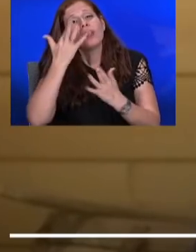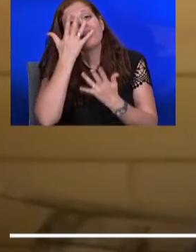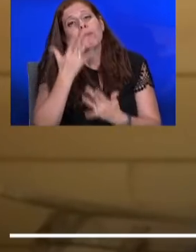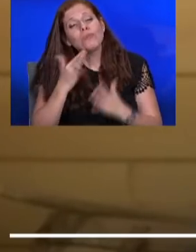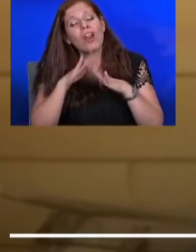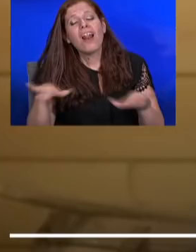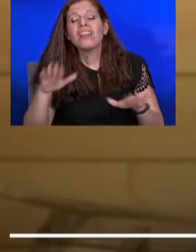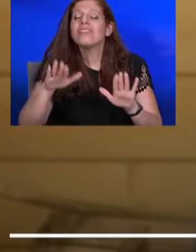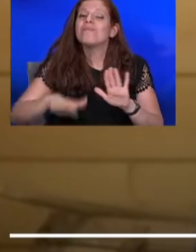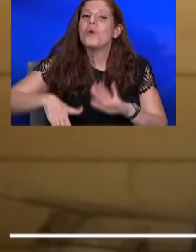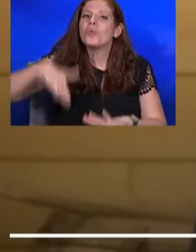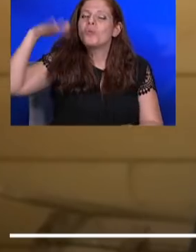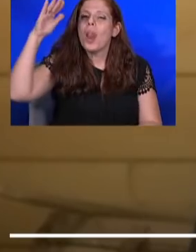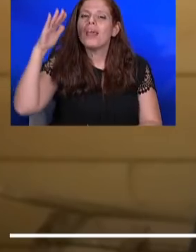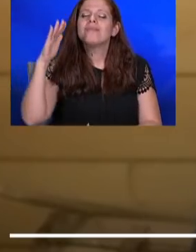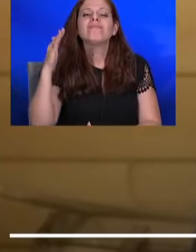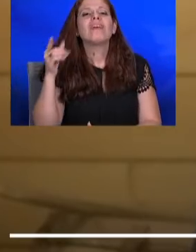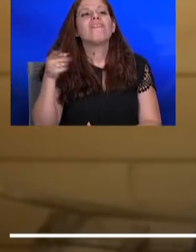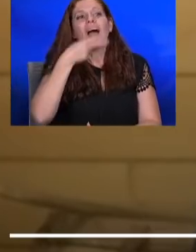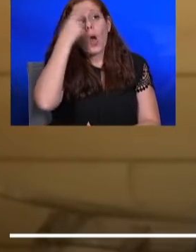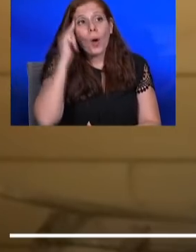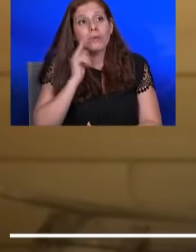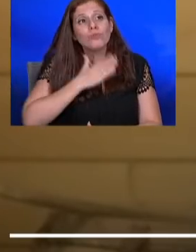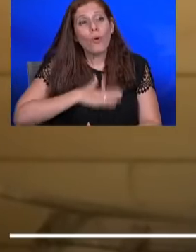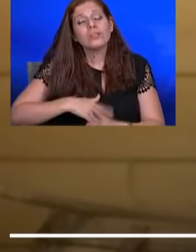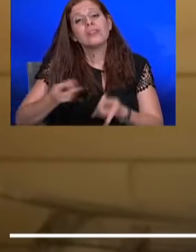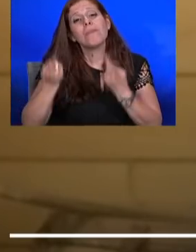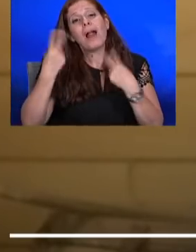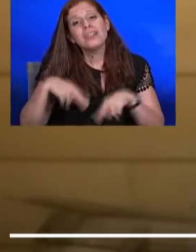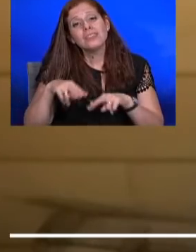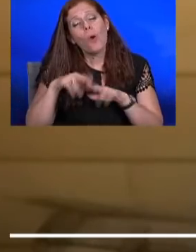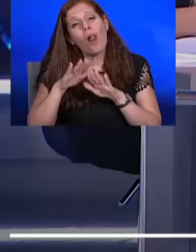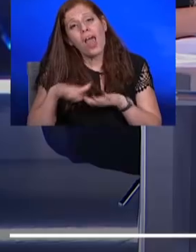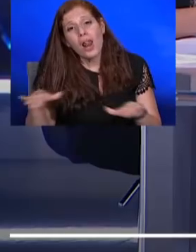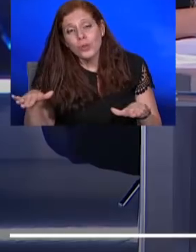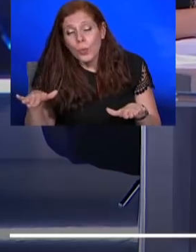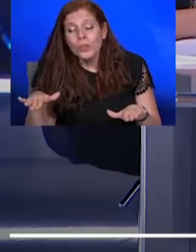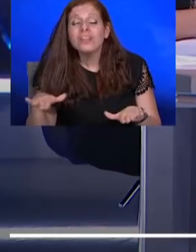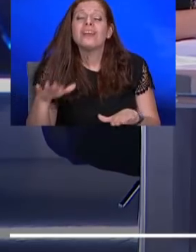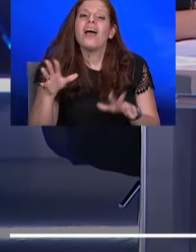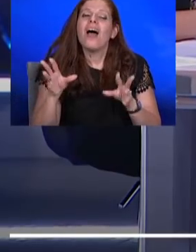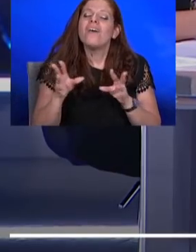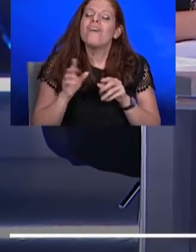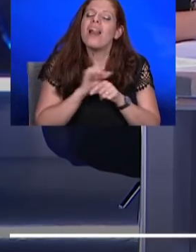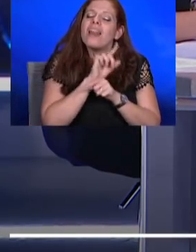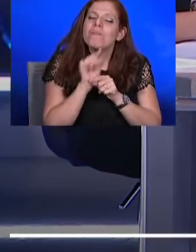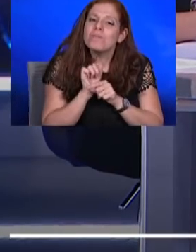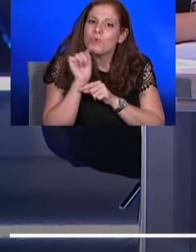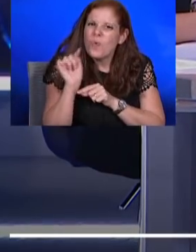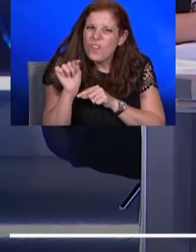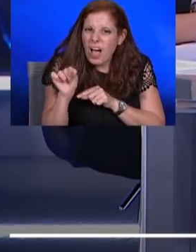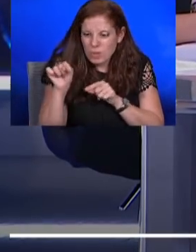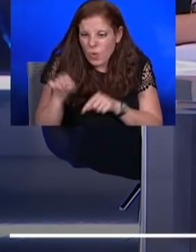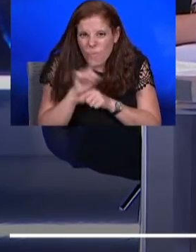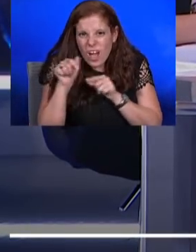ועל ההורים שרוצים לחזור לילדות, אבל עם התקופה הזו הוא קיבל משמעות מאוד מרגשת,